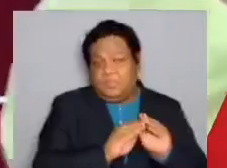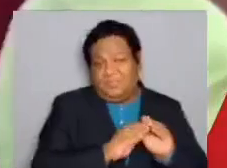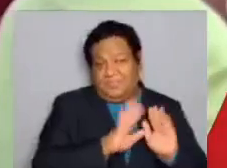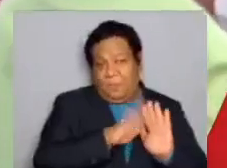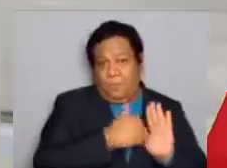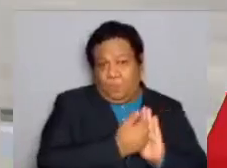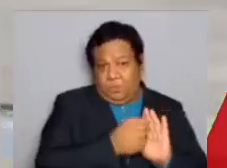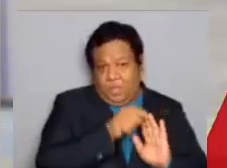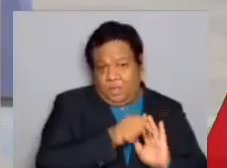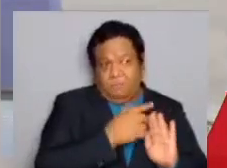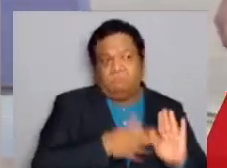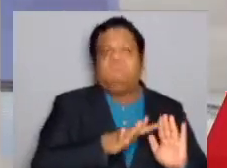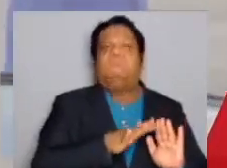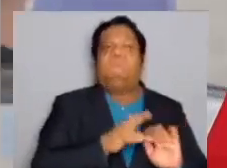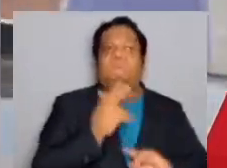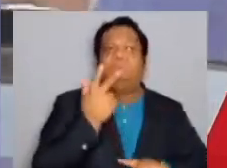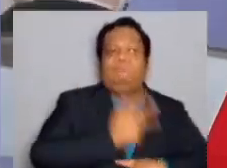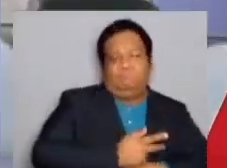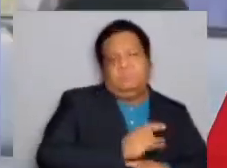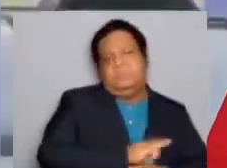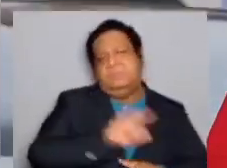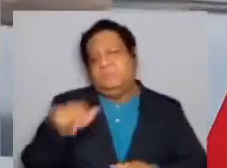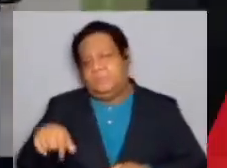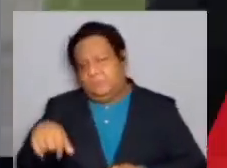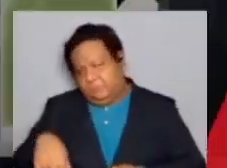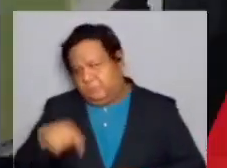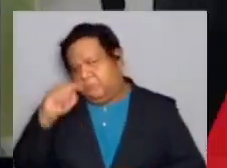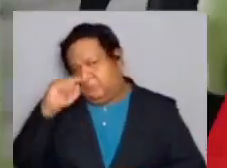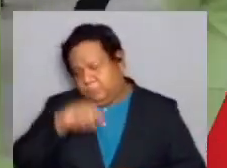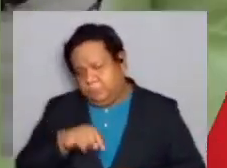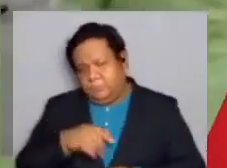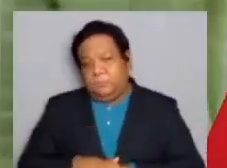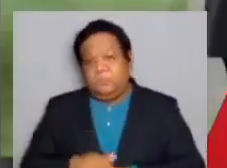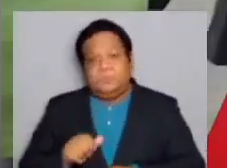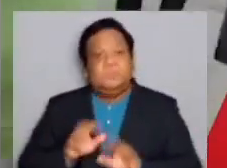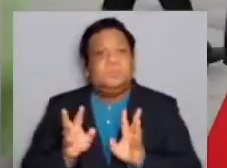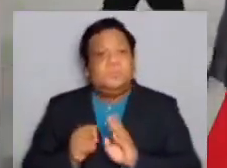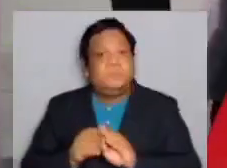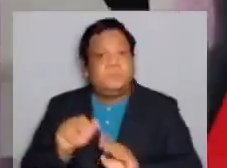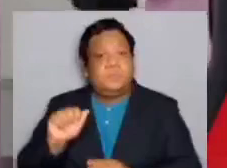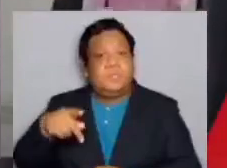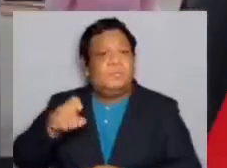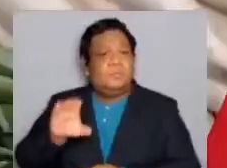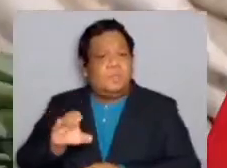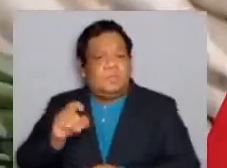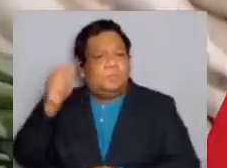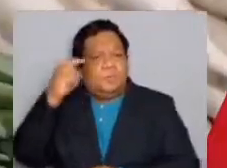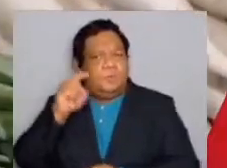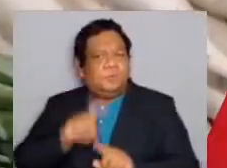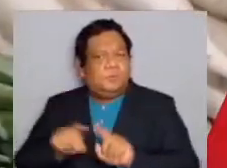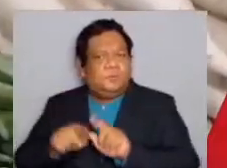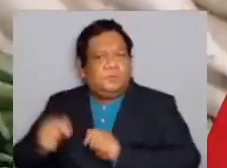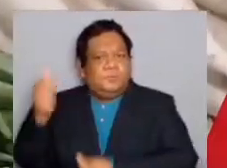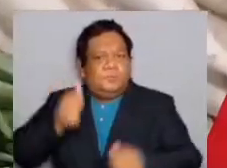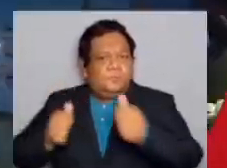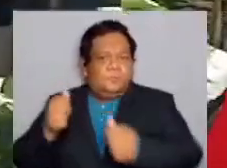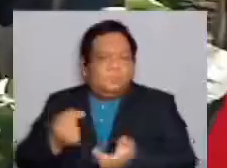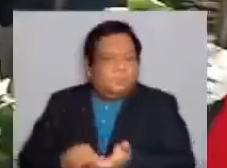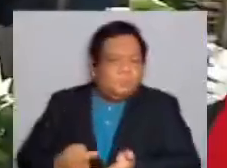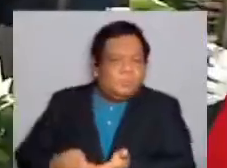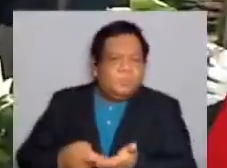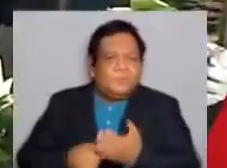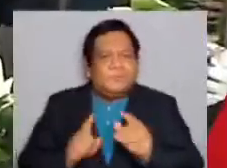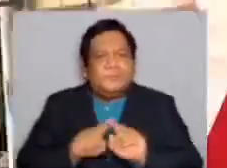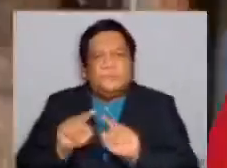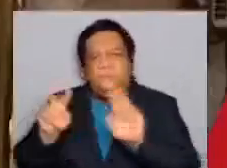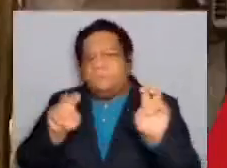sa Cambodia. Dito sa APEC Summit, makakapulong ni Pangulong Marcos ang ilang world leaders para talakayin ang iba't ibang isyu kabilang ang food and